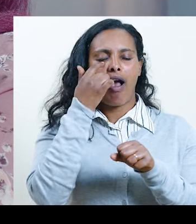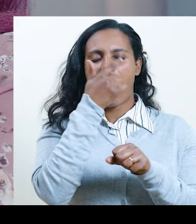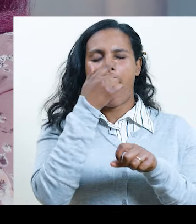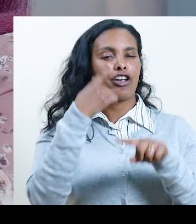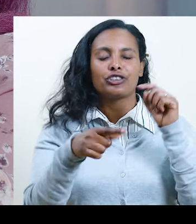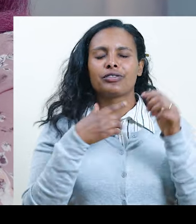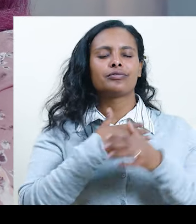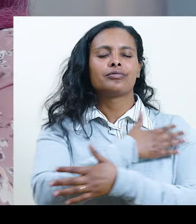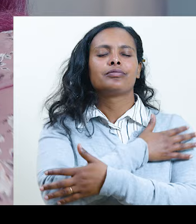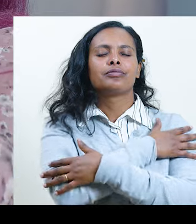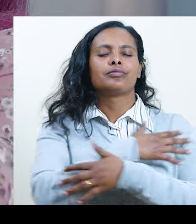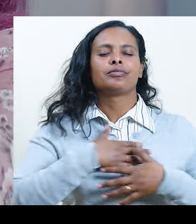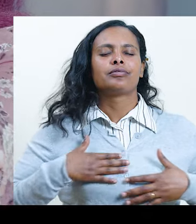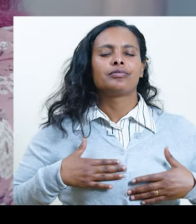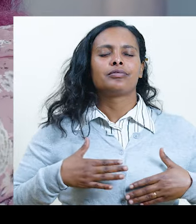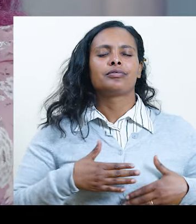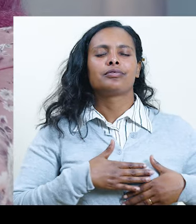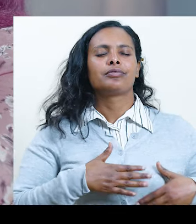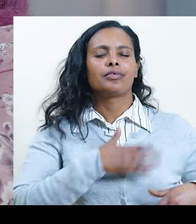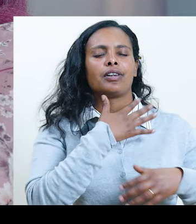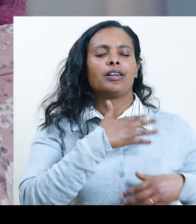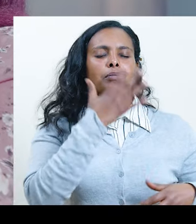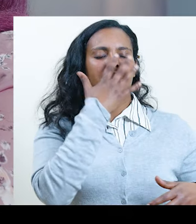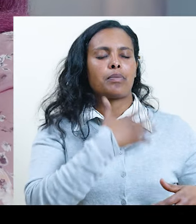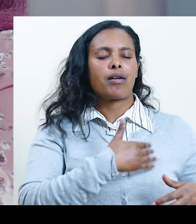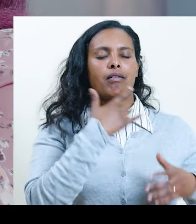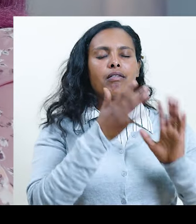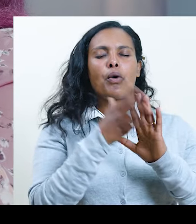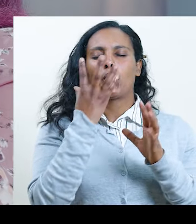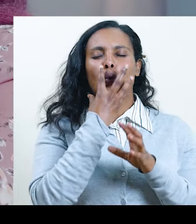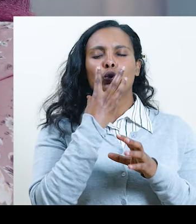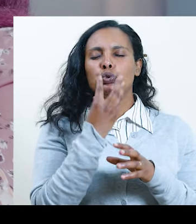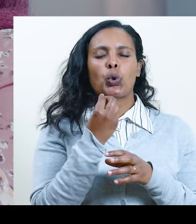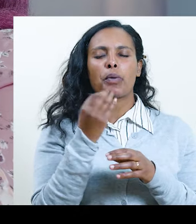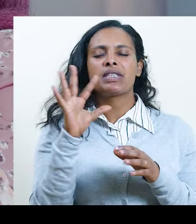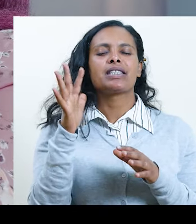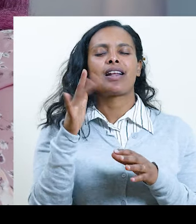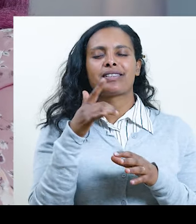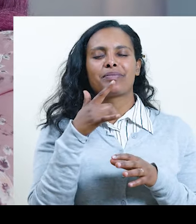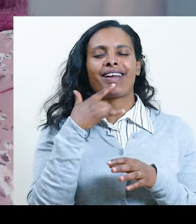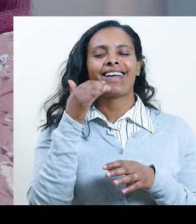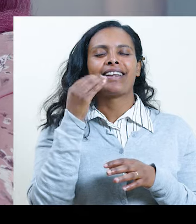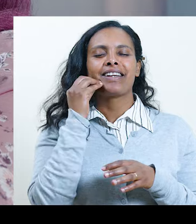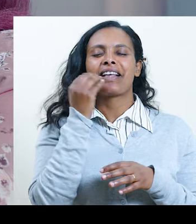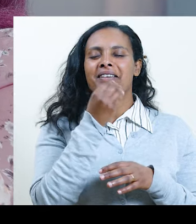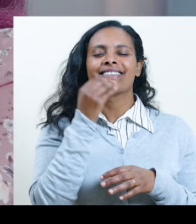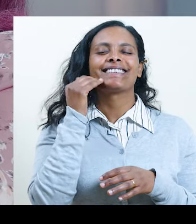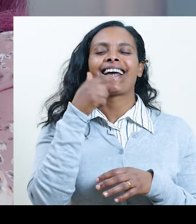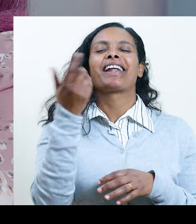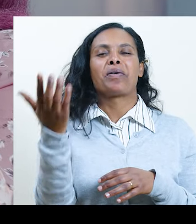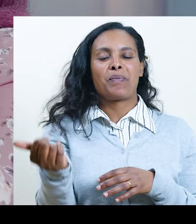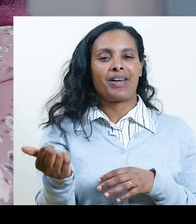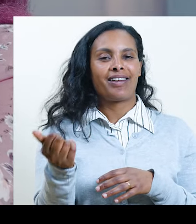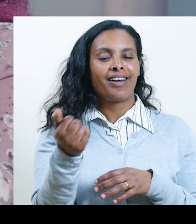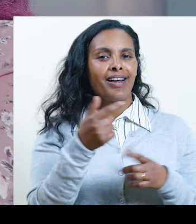ማየት ስለማይችል ትዳብሰኝና በዚህ ፓርቲ ያለው ስለዳነ ቆንጆ ትመስኛለሽ ብላ እየሳለች ትነግረኝ